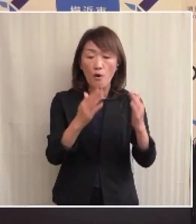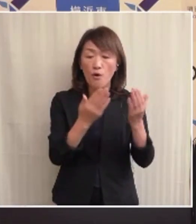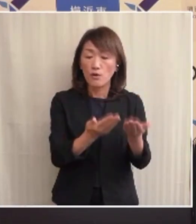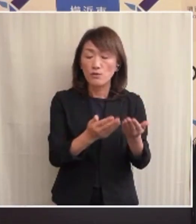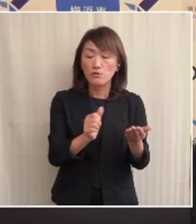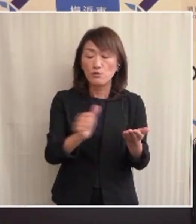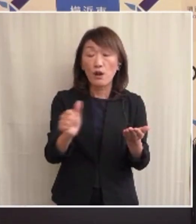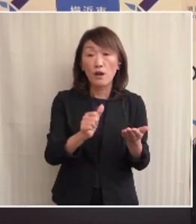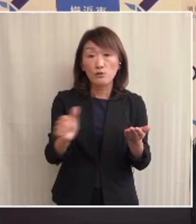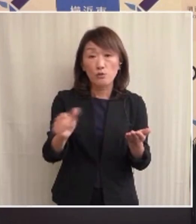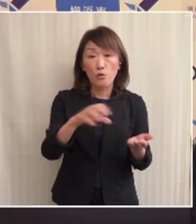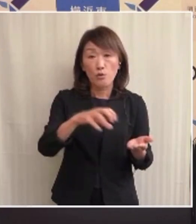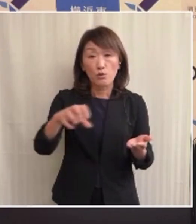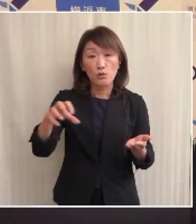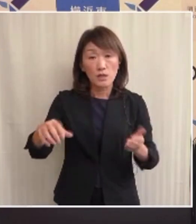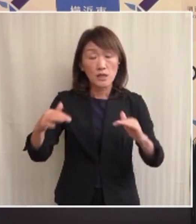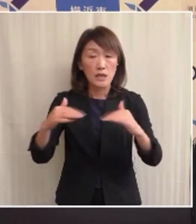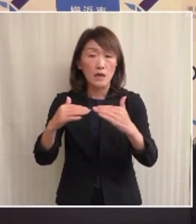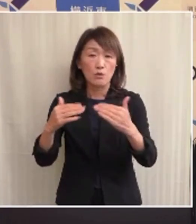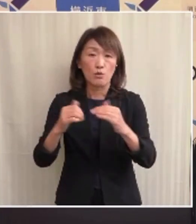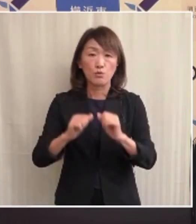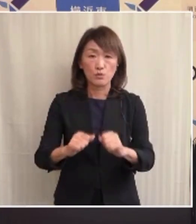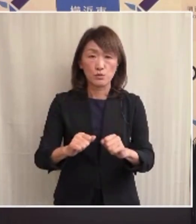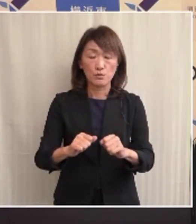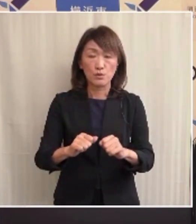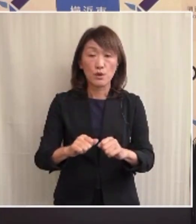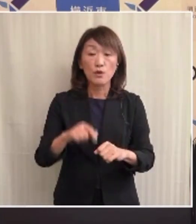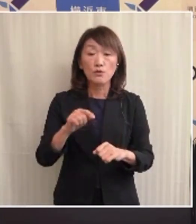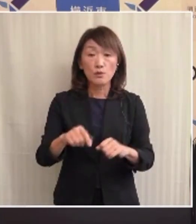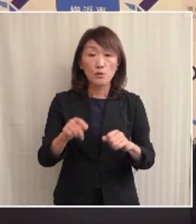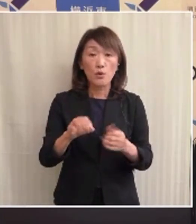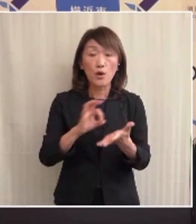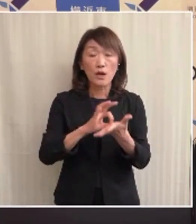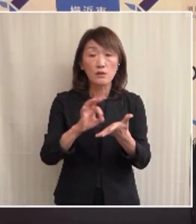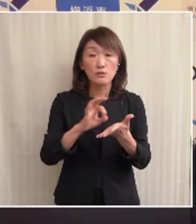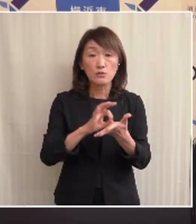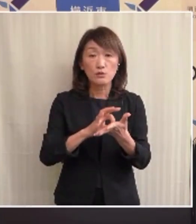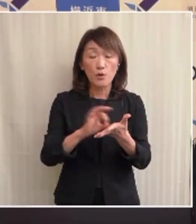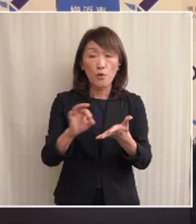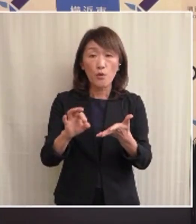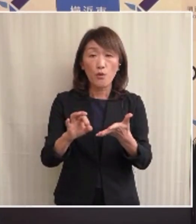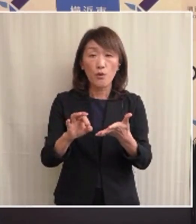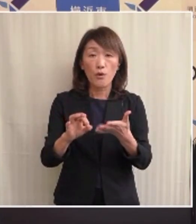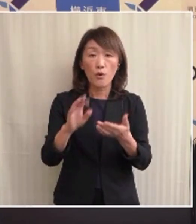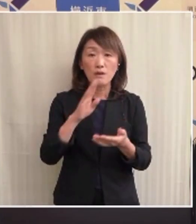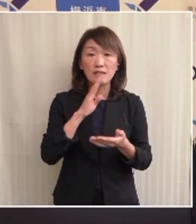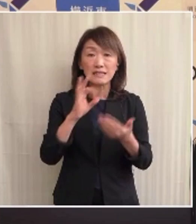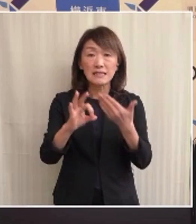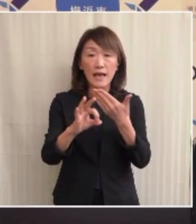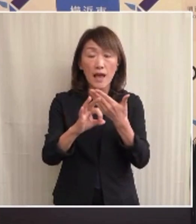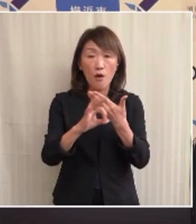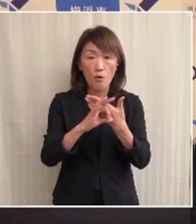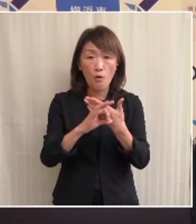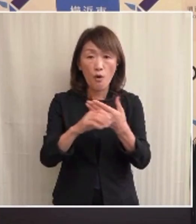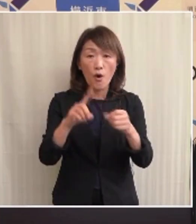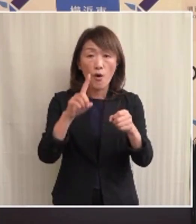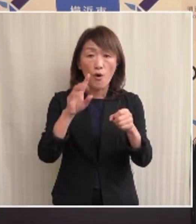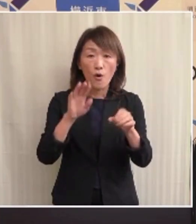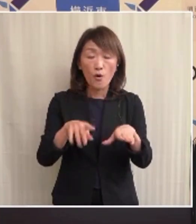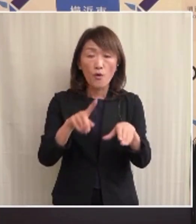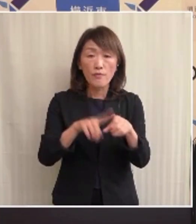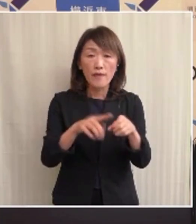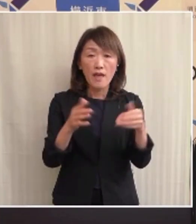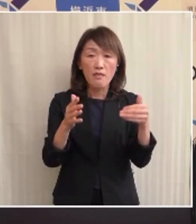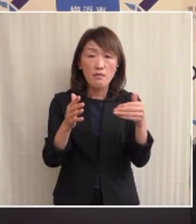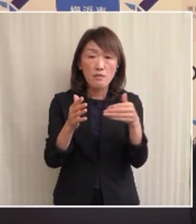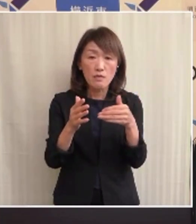にですね、検討していただいて、まあ、その活用事例を、まあ、来年、今年度末ぐ